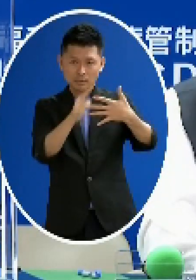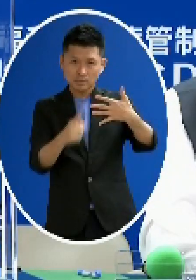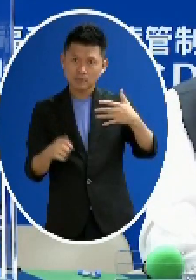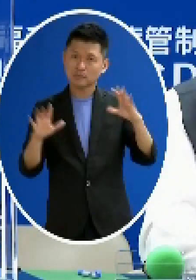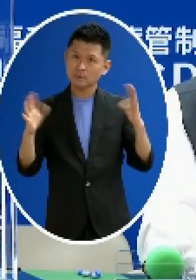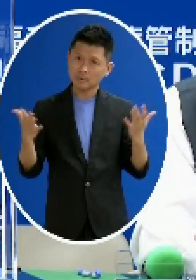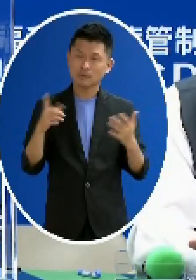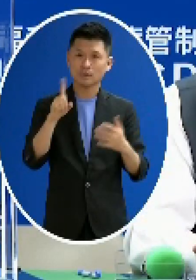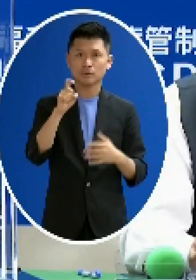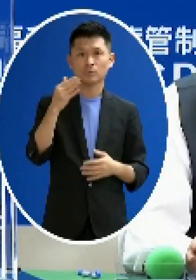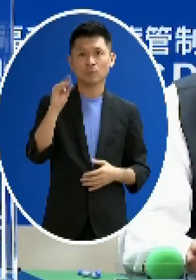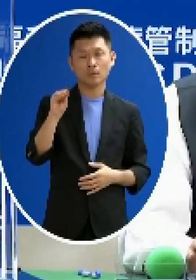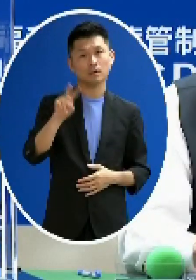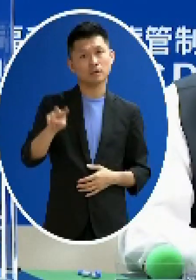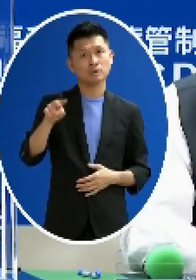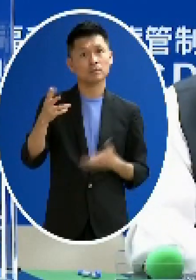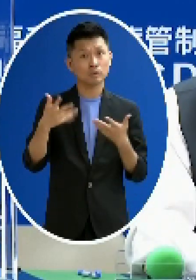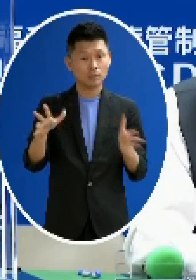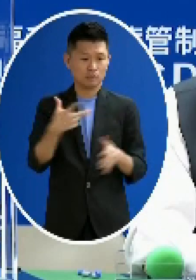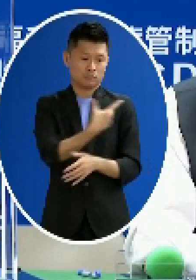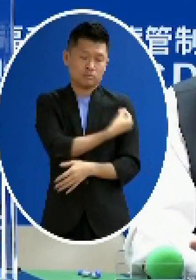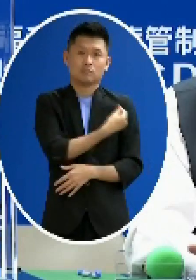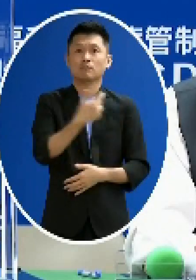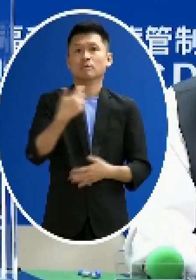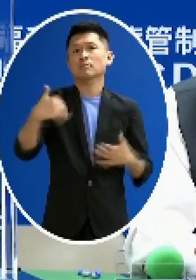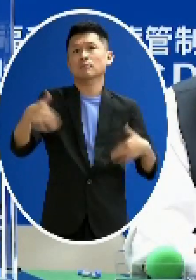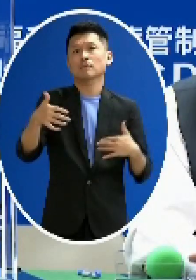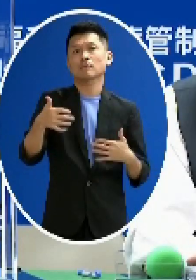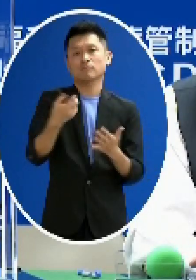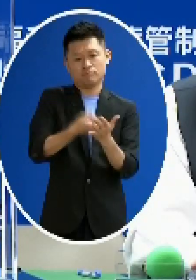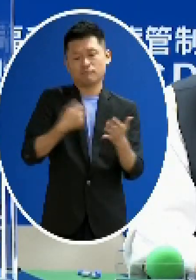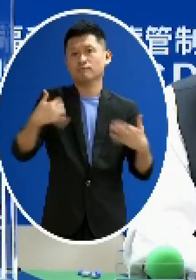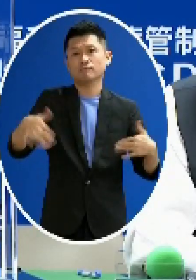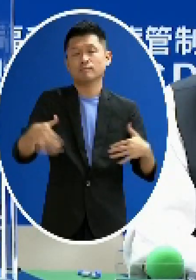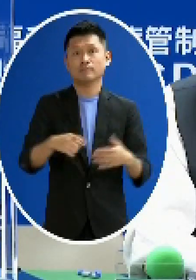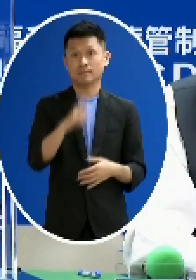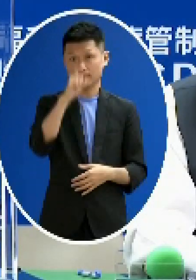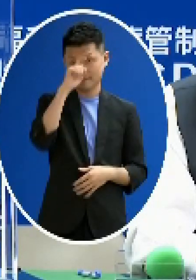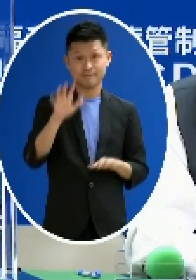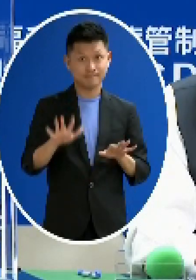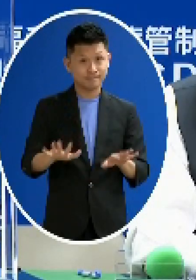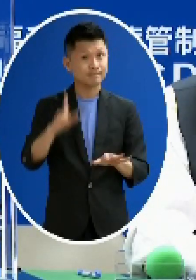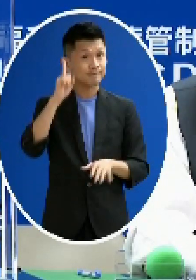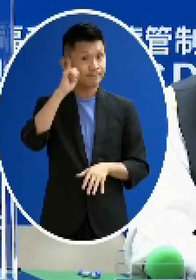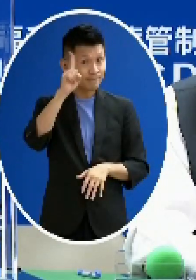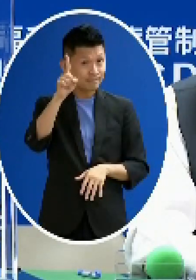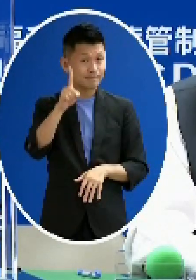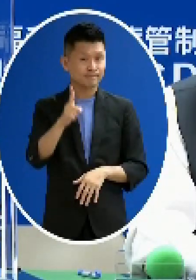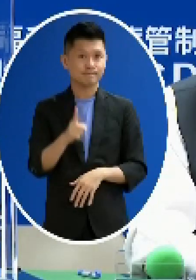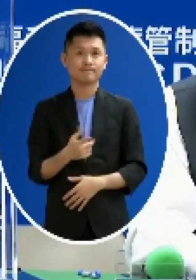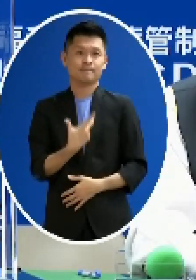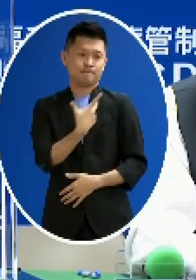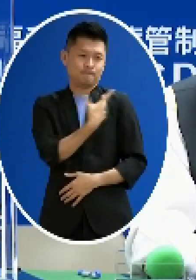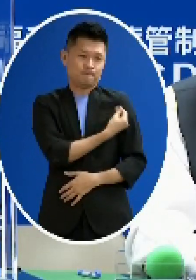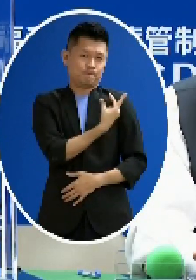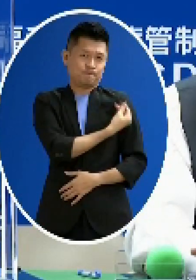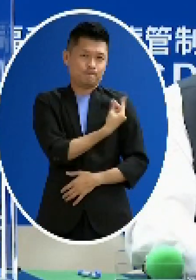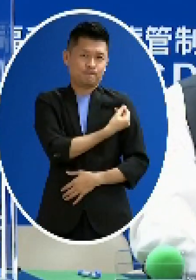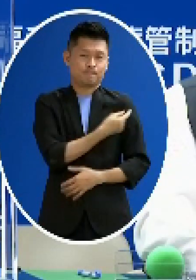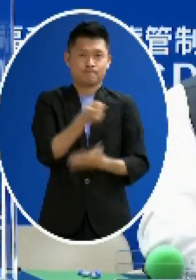概192000多，那还没有施打完，那我们也希望这两天能够尽速的把它能够施打完毕。